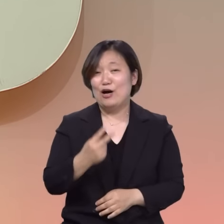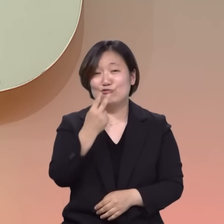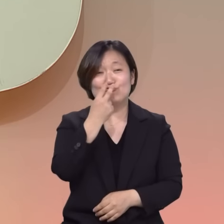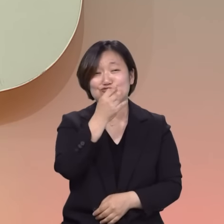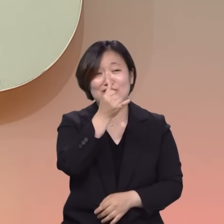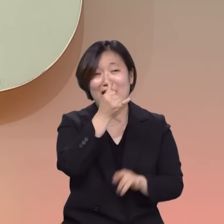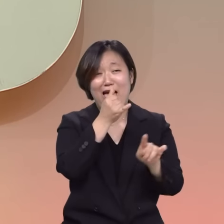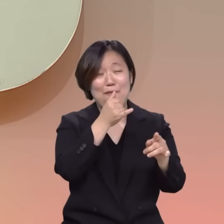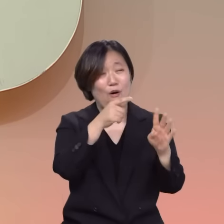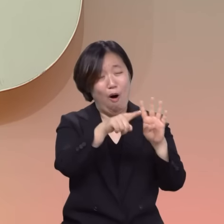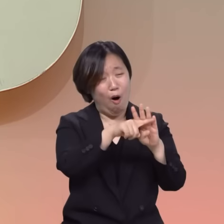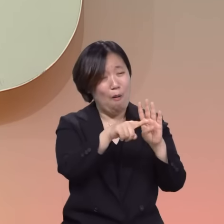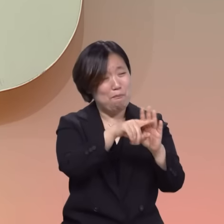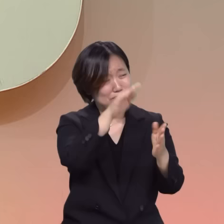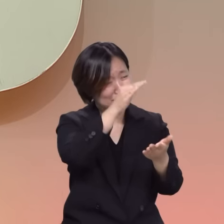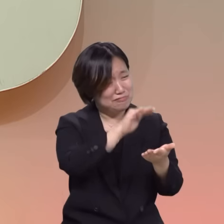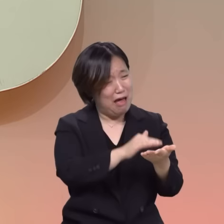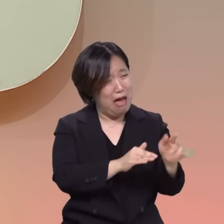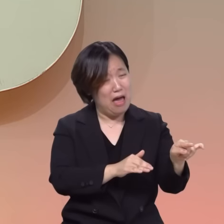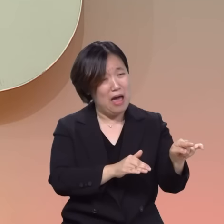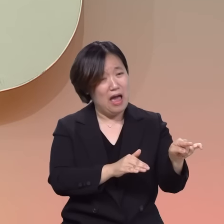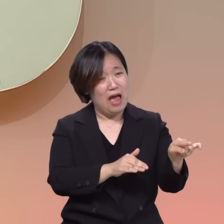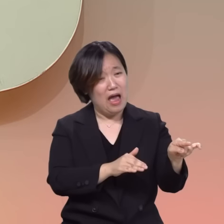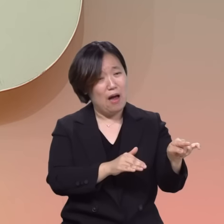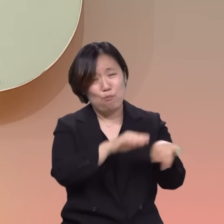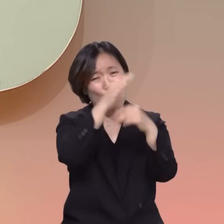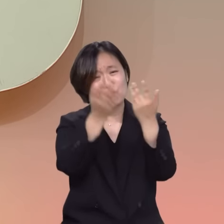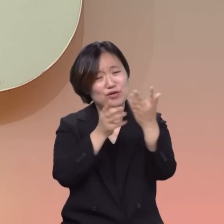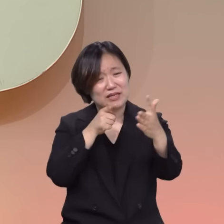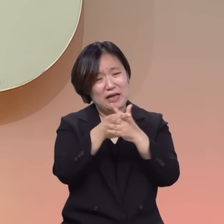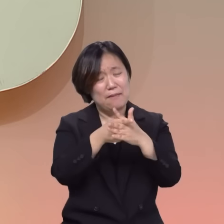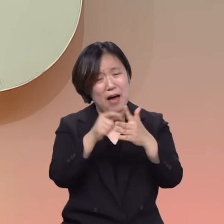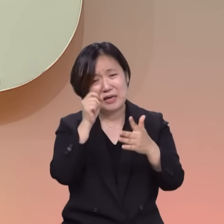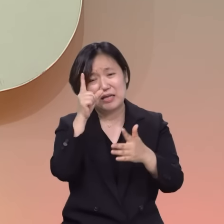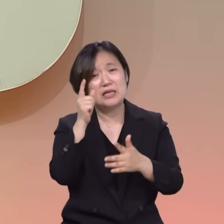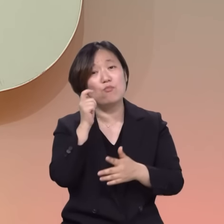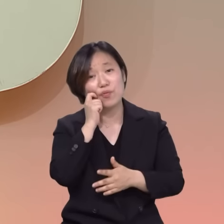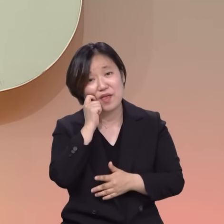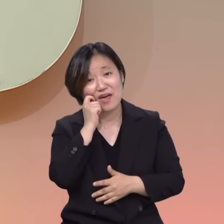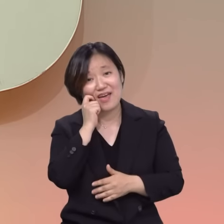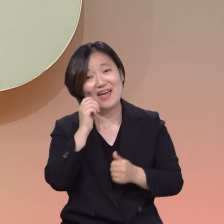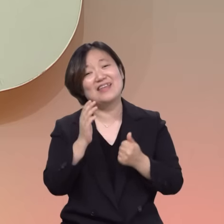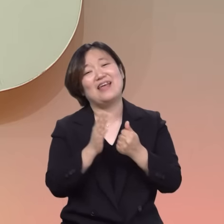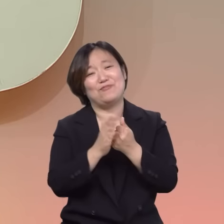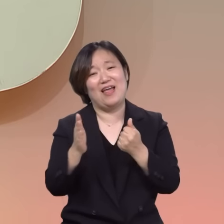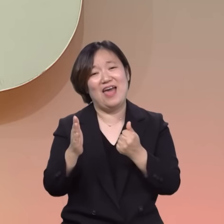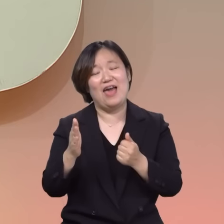아르마리는 다 헤아릴 수가 없습니다 그래서 부처님께서 말씀하셨기